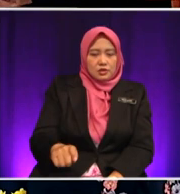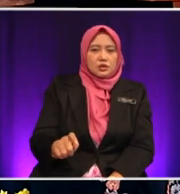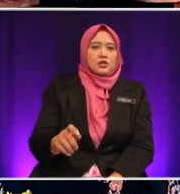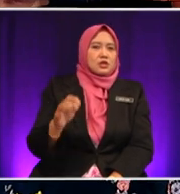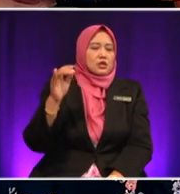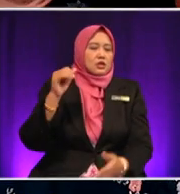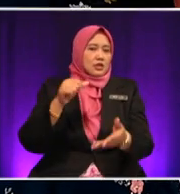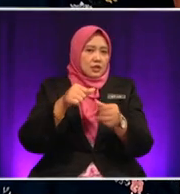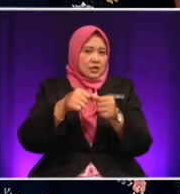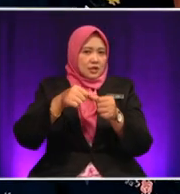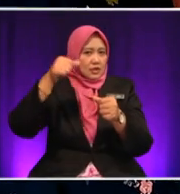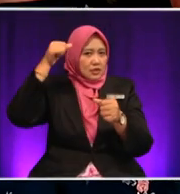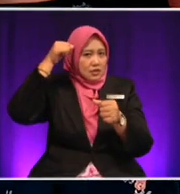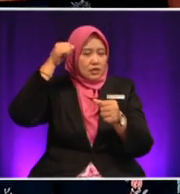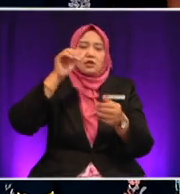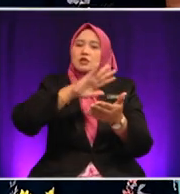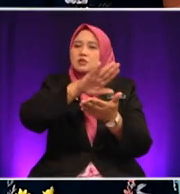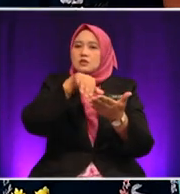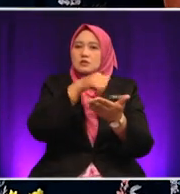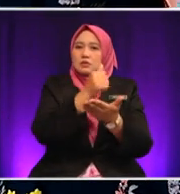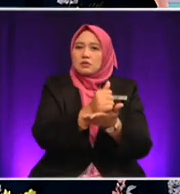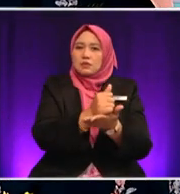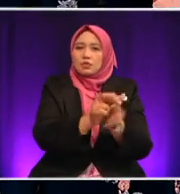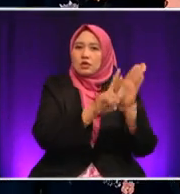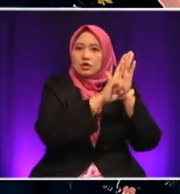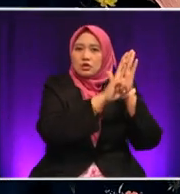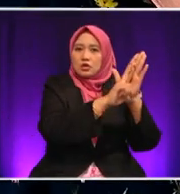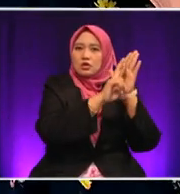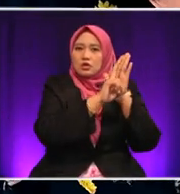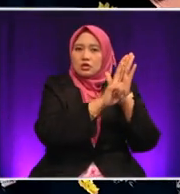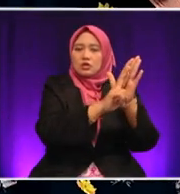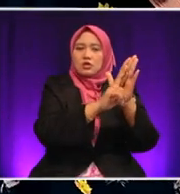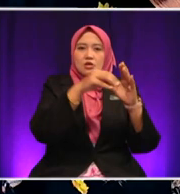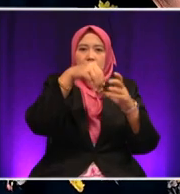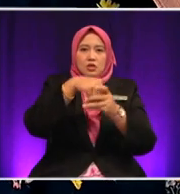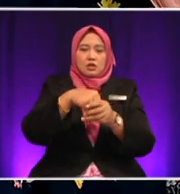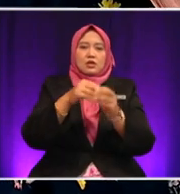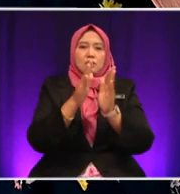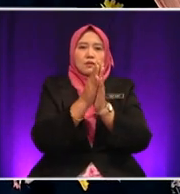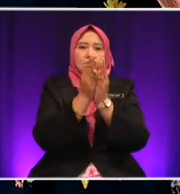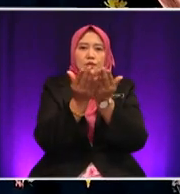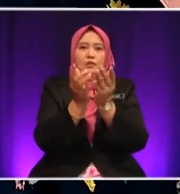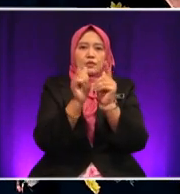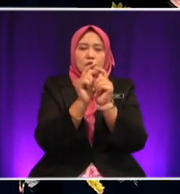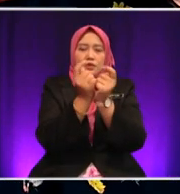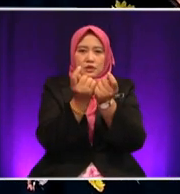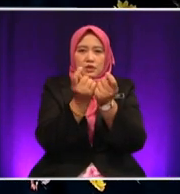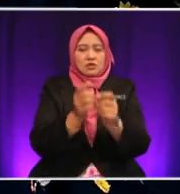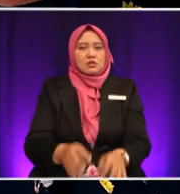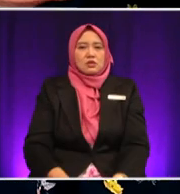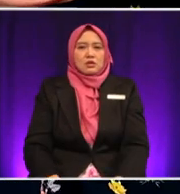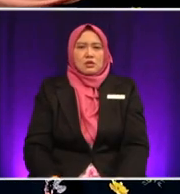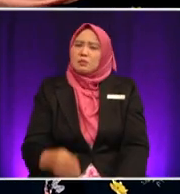sebab pentingnya raja-raja dalam buku teks nih sebabnya kadang-kadang soal dan alhamdulillah berfokus kepada